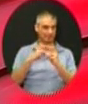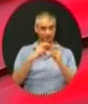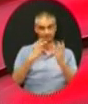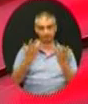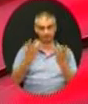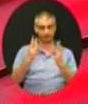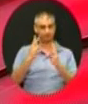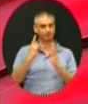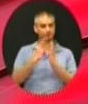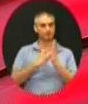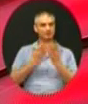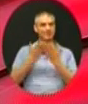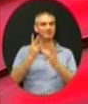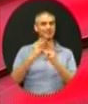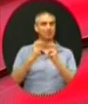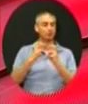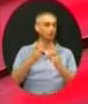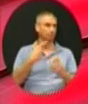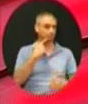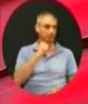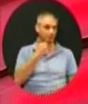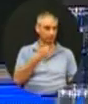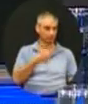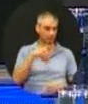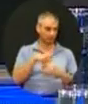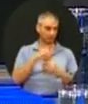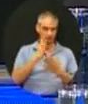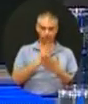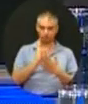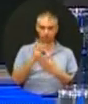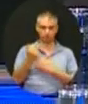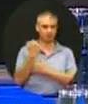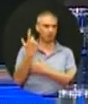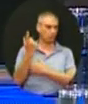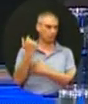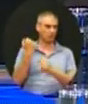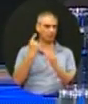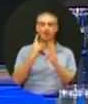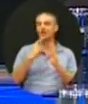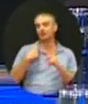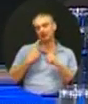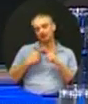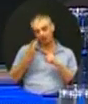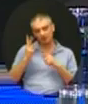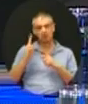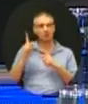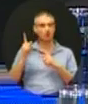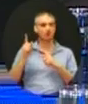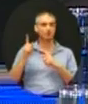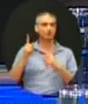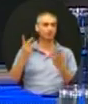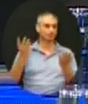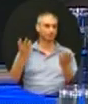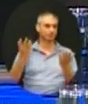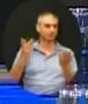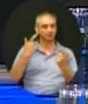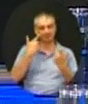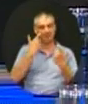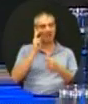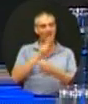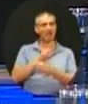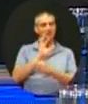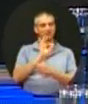נכון חוקי עזר אירוניים קודם כל שר הפניים גם ככה יש שמכות לגבי חוקי זרר אני דייק את זה נכון זה זה אכיפה